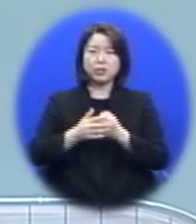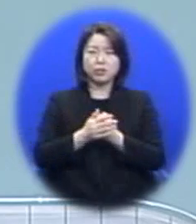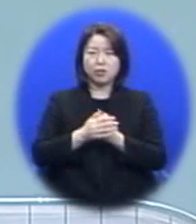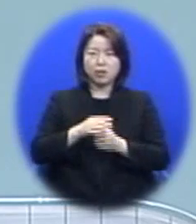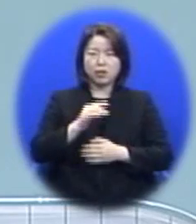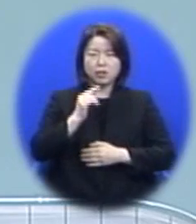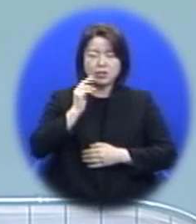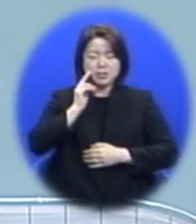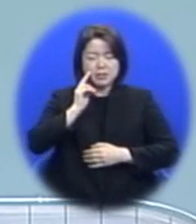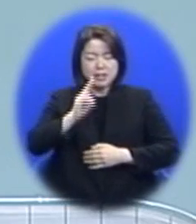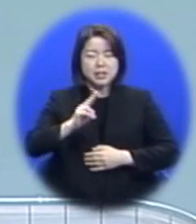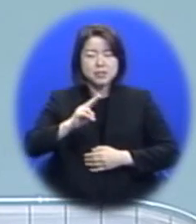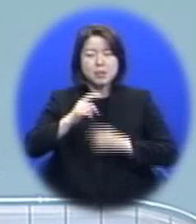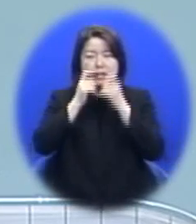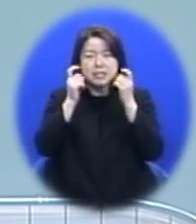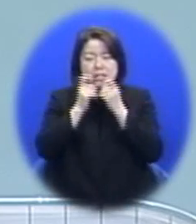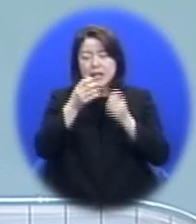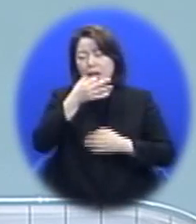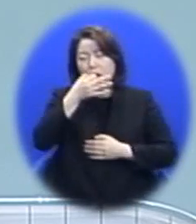지독한 이기주의자죠.